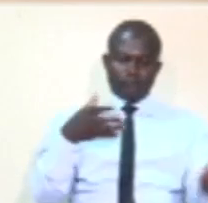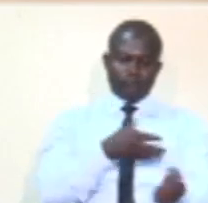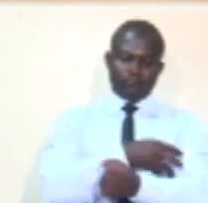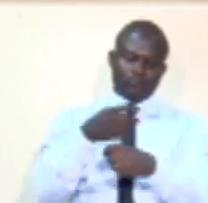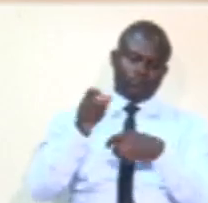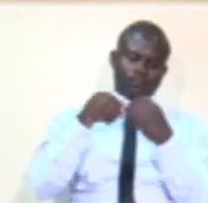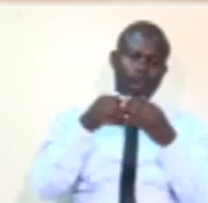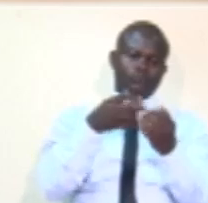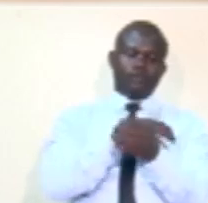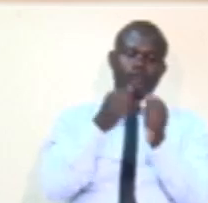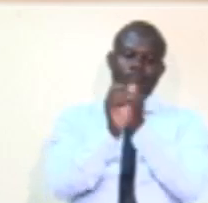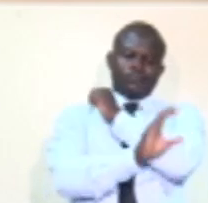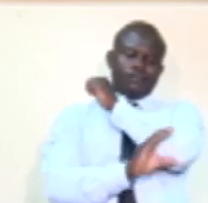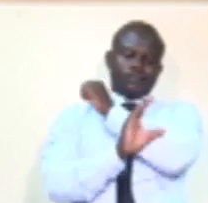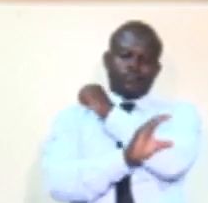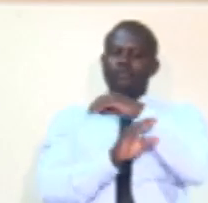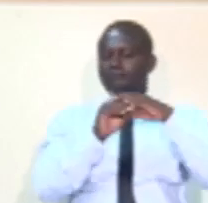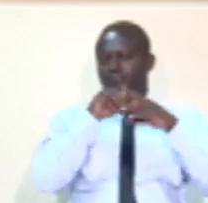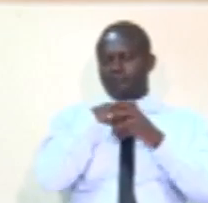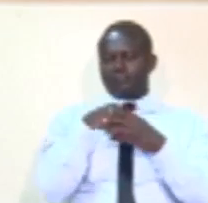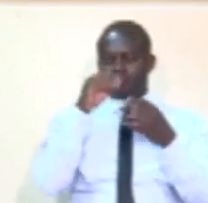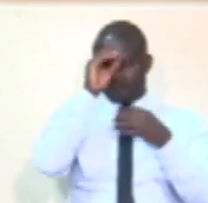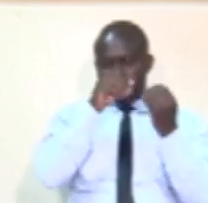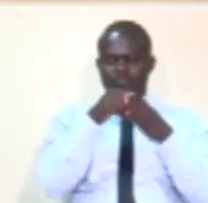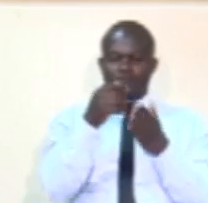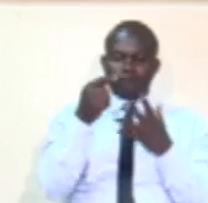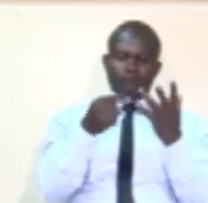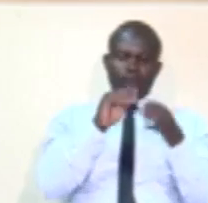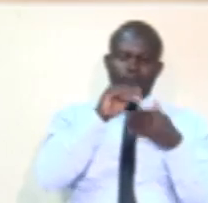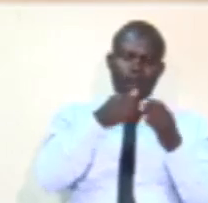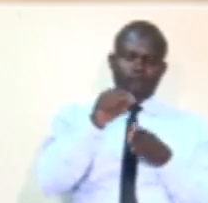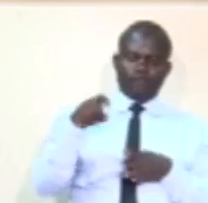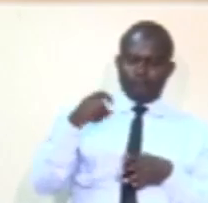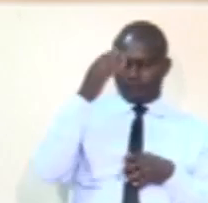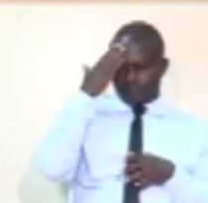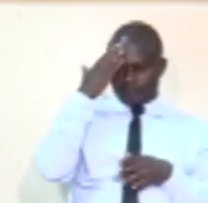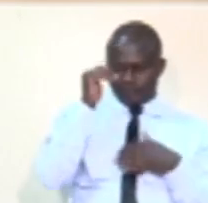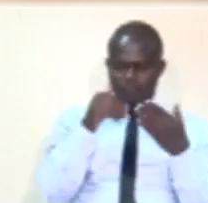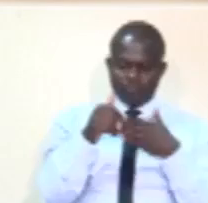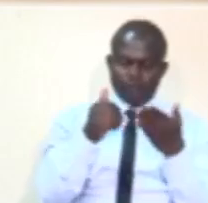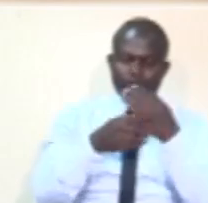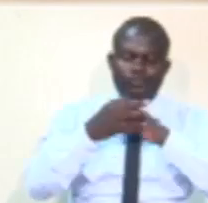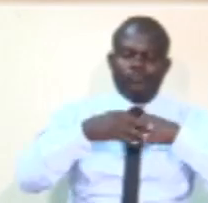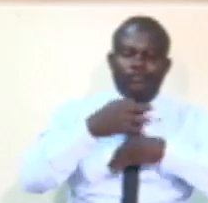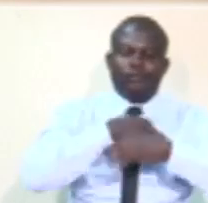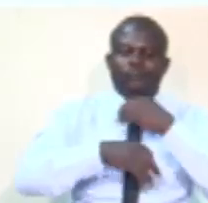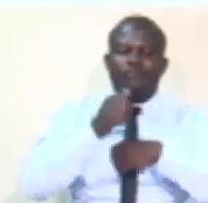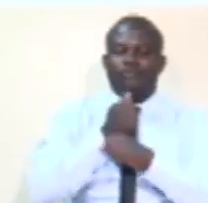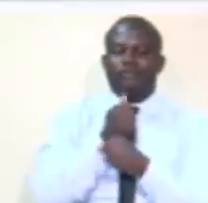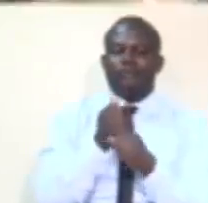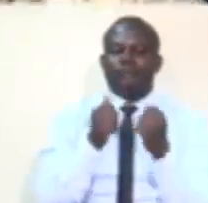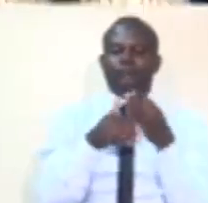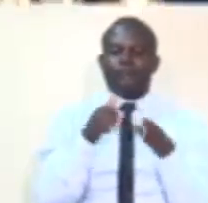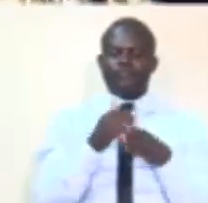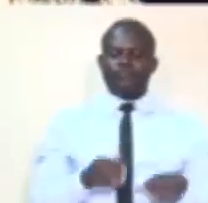bwiyongera ku bushobozi bw'igihugu mu gushaka ibikenewe byose kugira ngo urwo ruganda rukore inkingo rwubakwe.